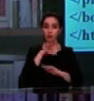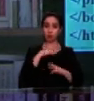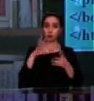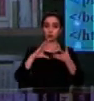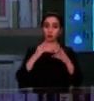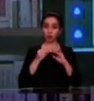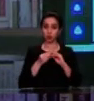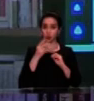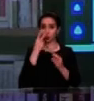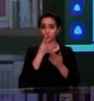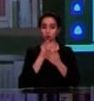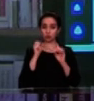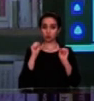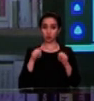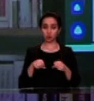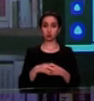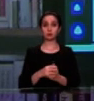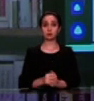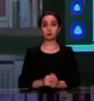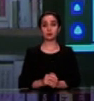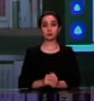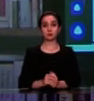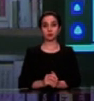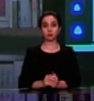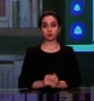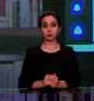natijasini ko'rishimiz mumkin.